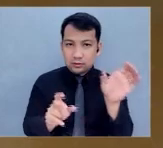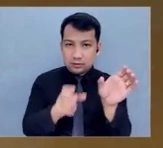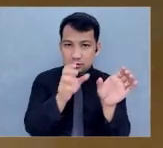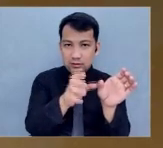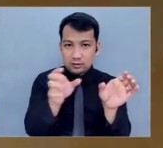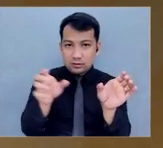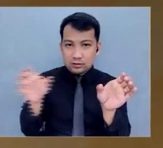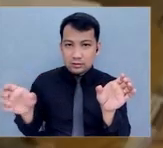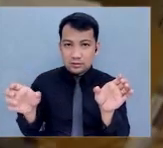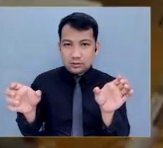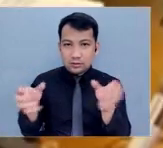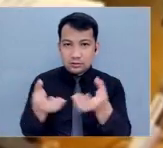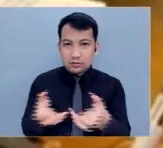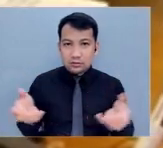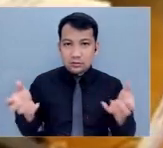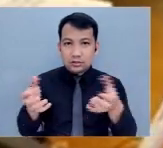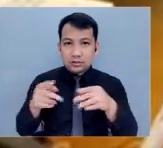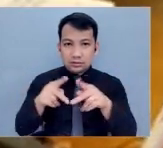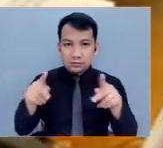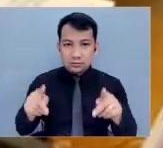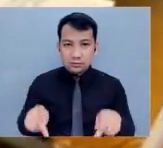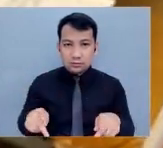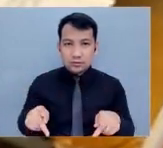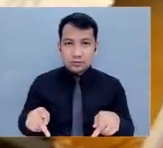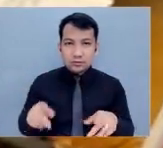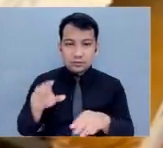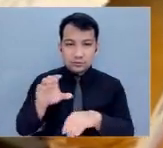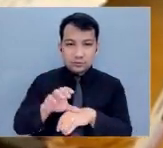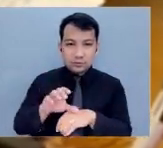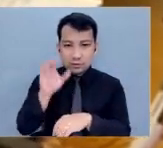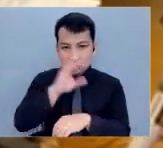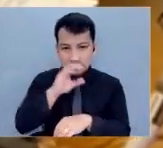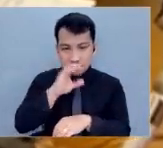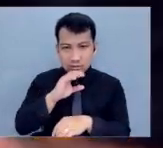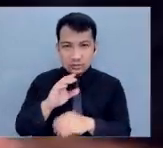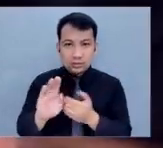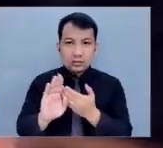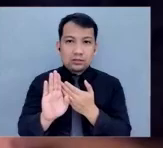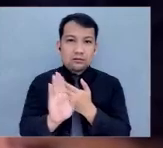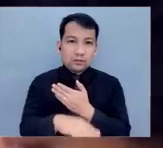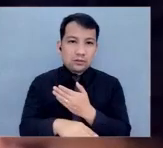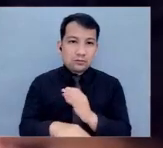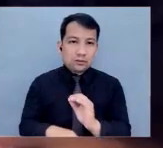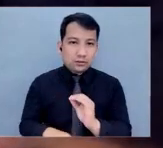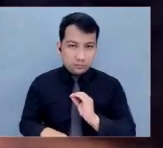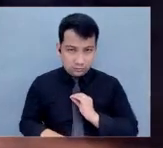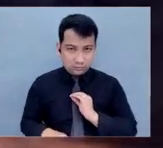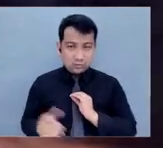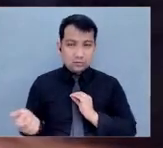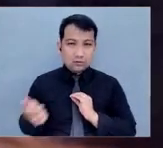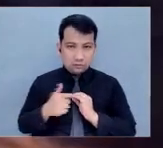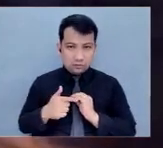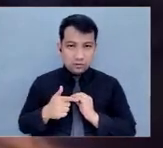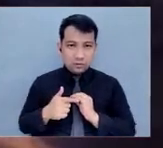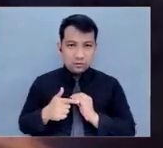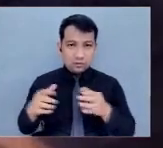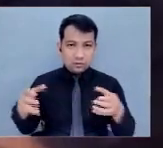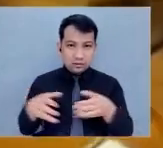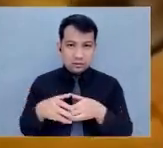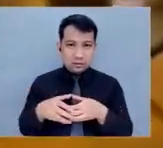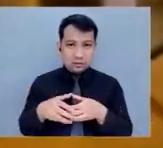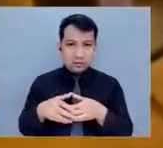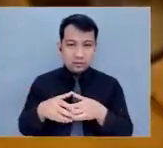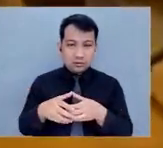ng naturang simbahan. Gusto ng mga Cebuano na maibalik ito sa kanila. Kaya naman, nagkaisa ang Archdiocese of